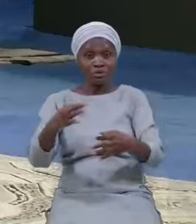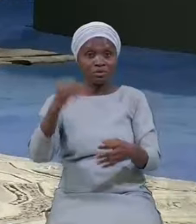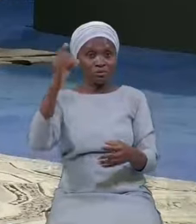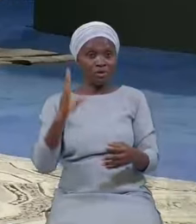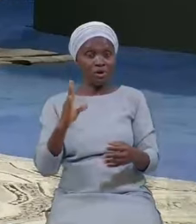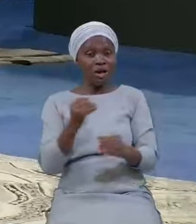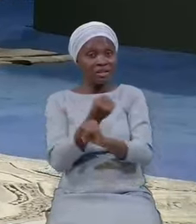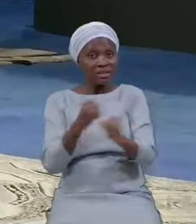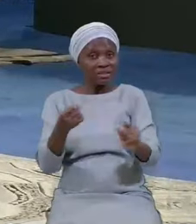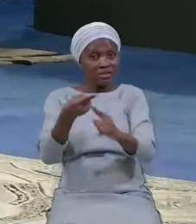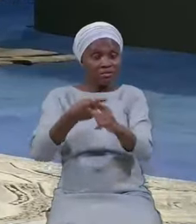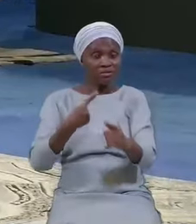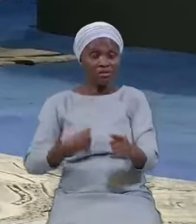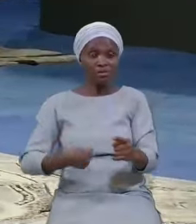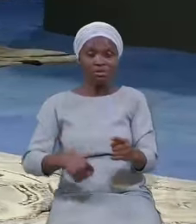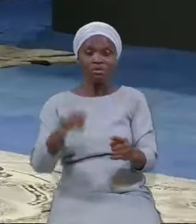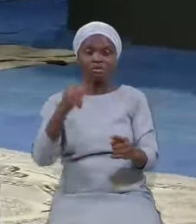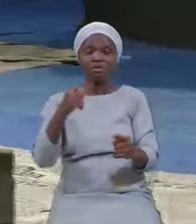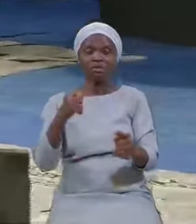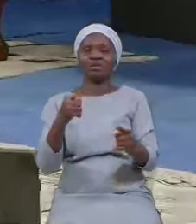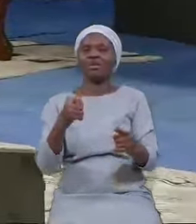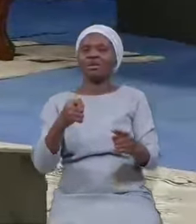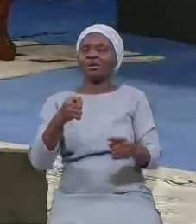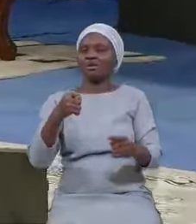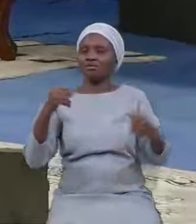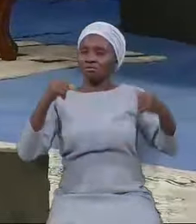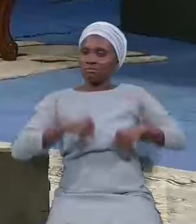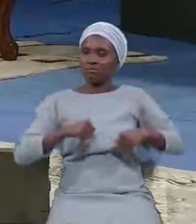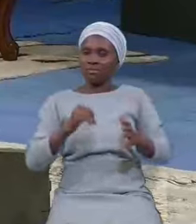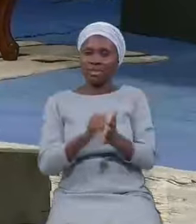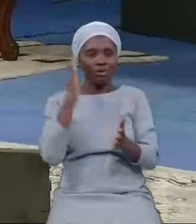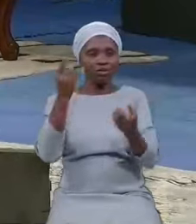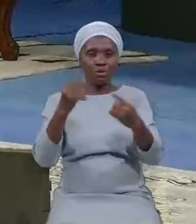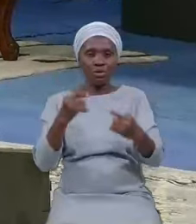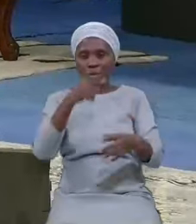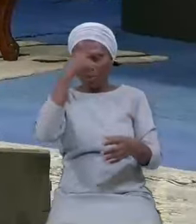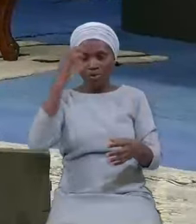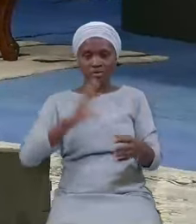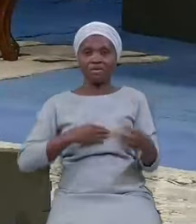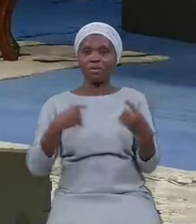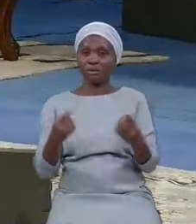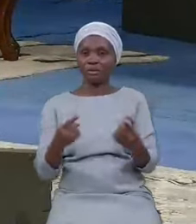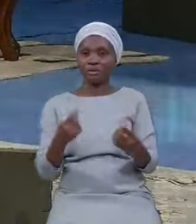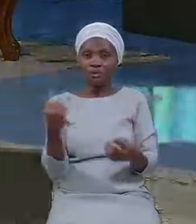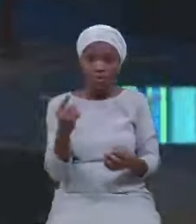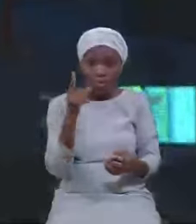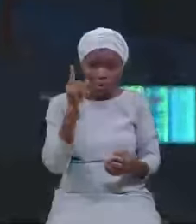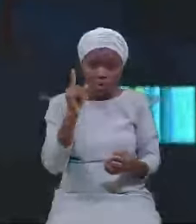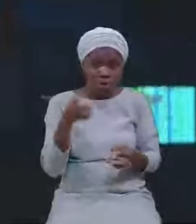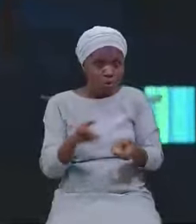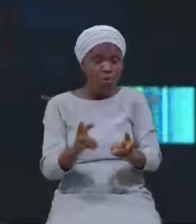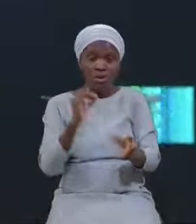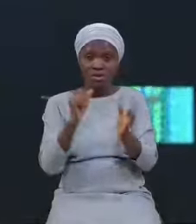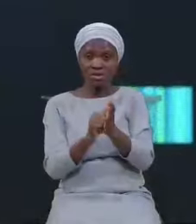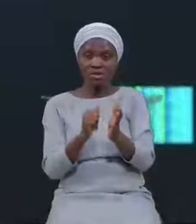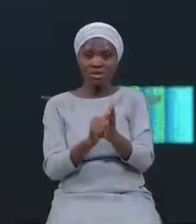de nos péchés, le seul moyen, c'est lorsque le Dieu Tout-Puissant qui parle, je verrai le sang, je